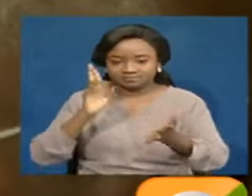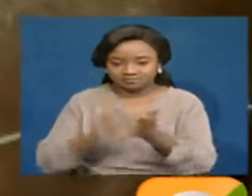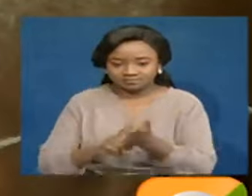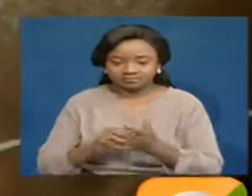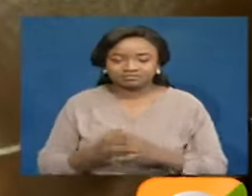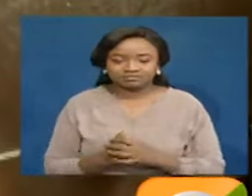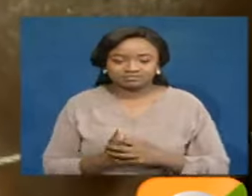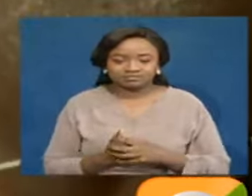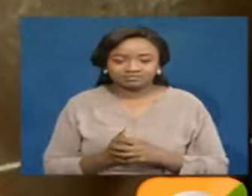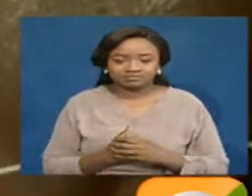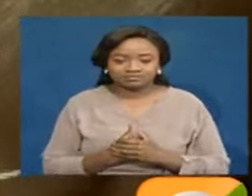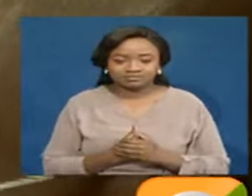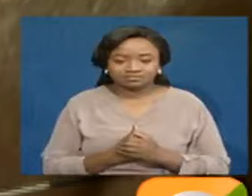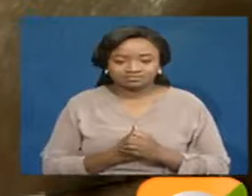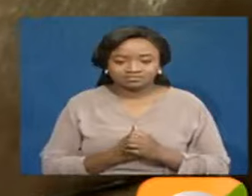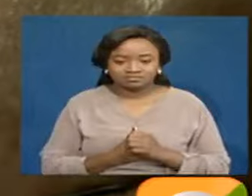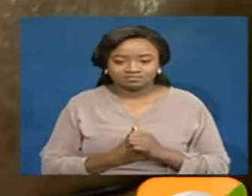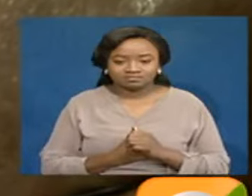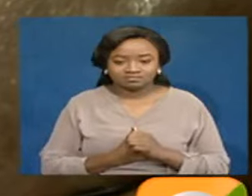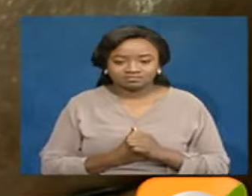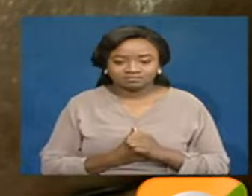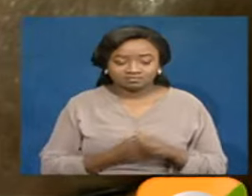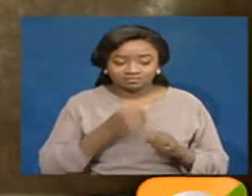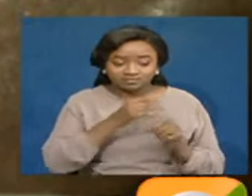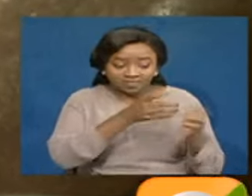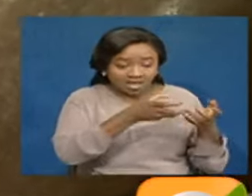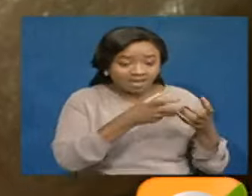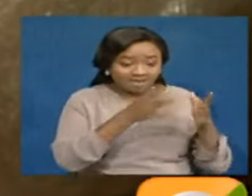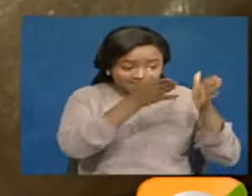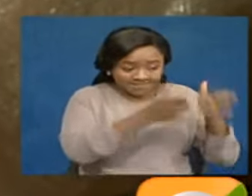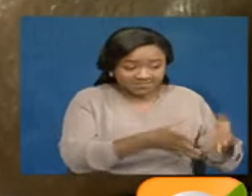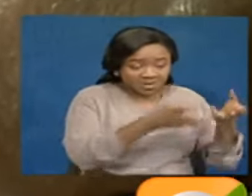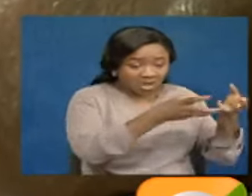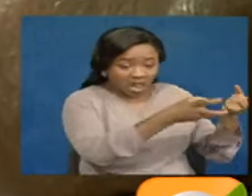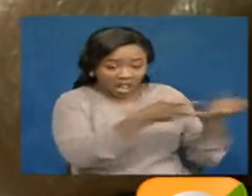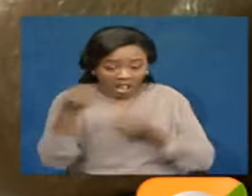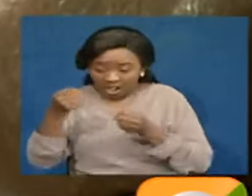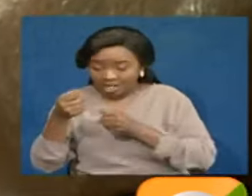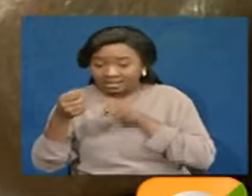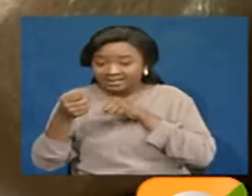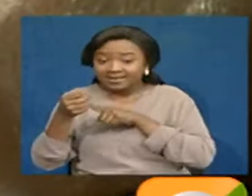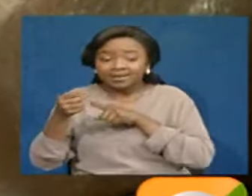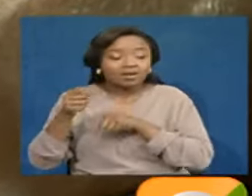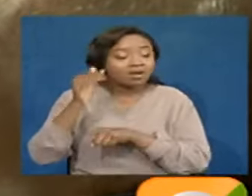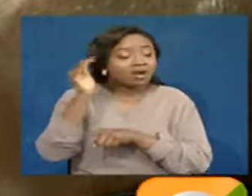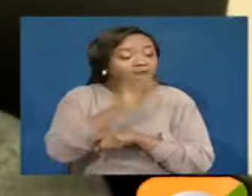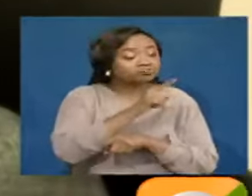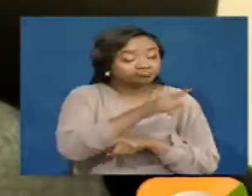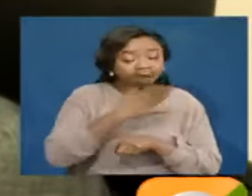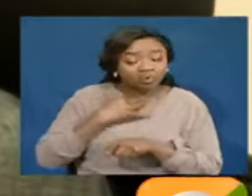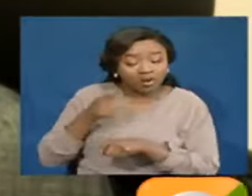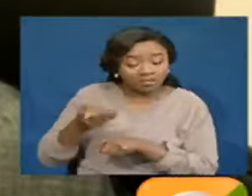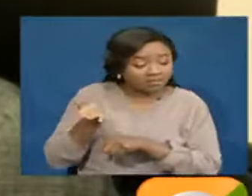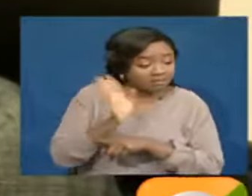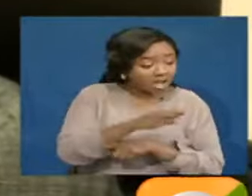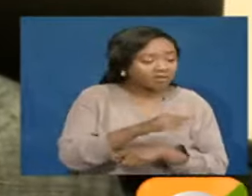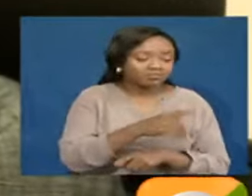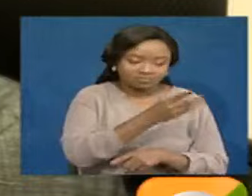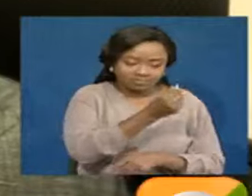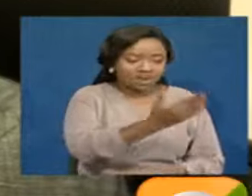because there was ransom that was demanded and it was involving a police officer.